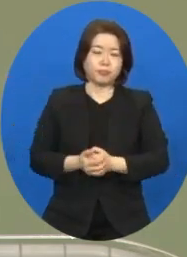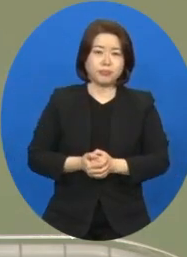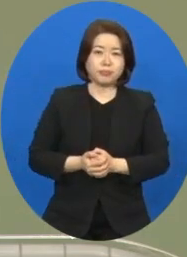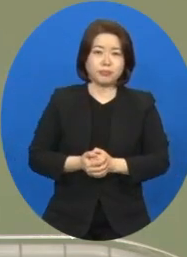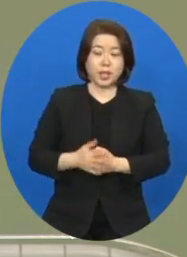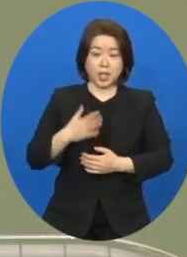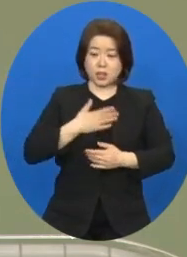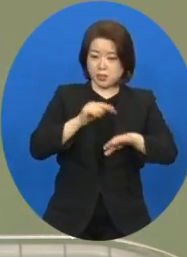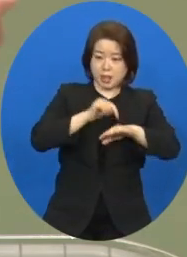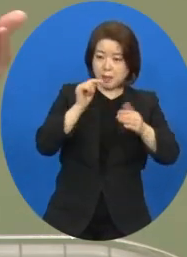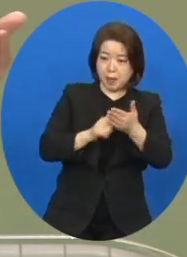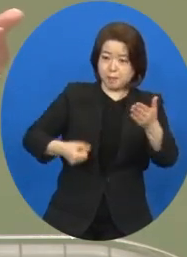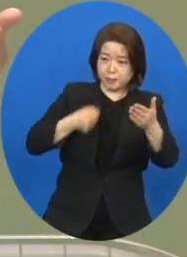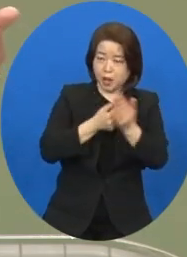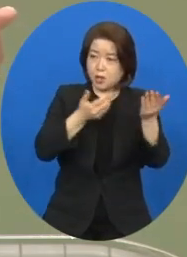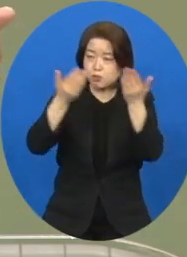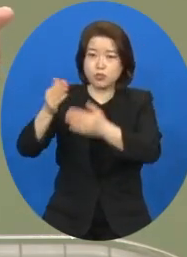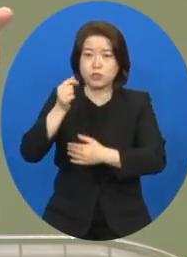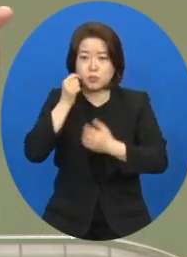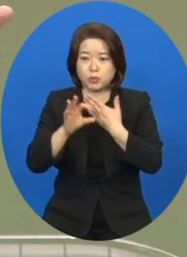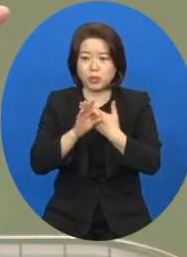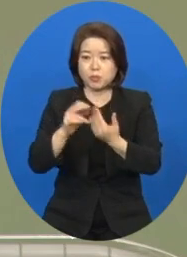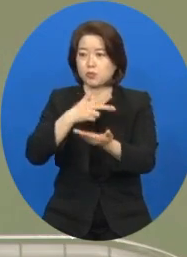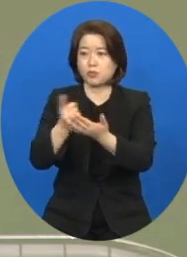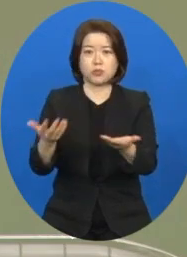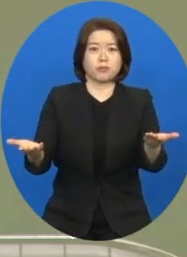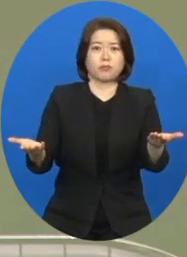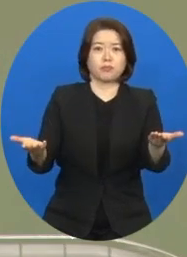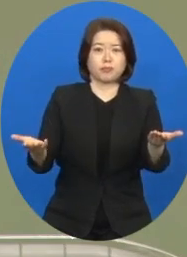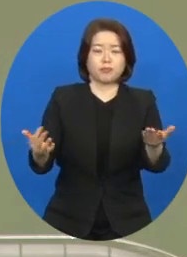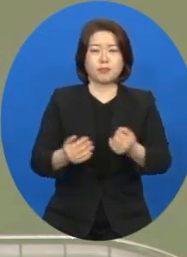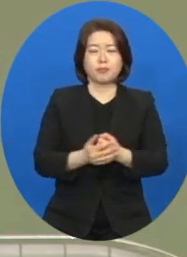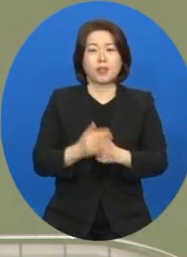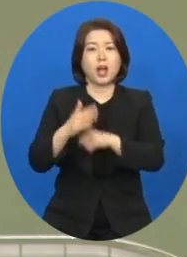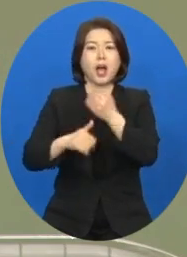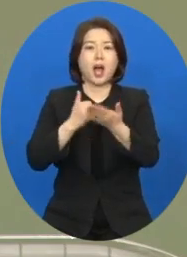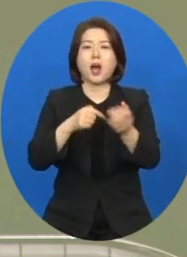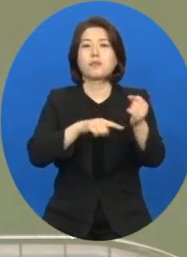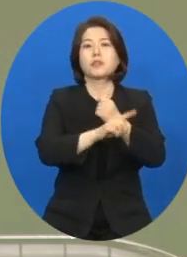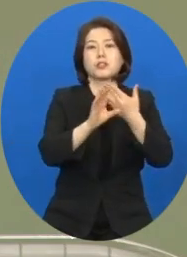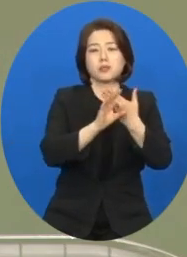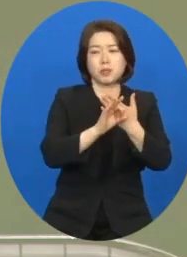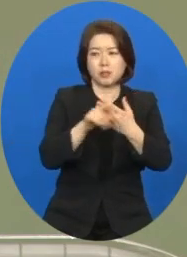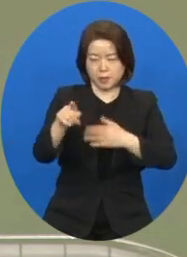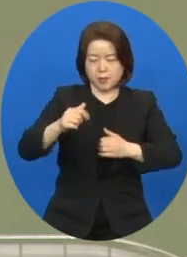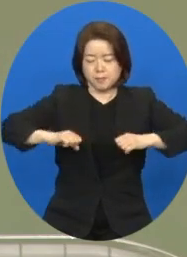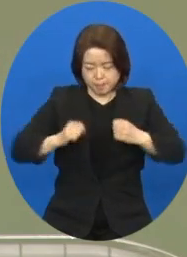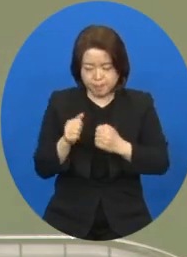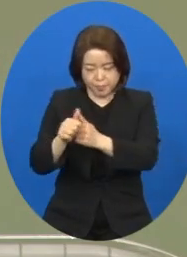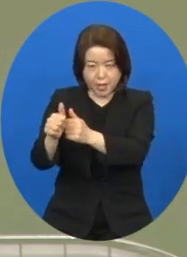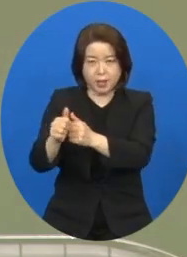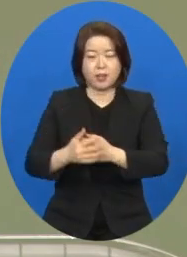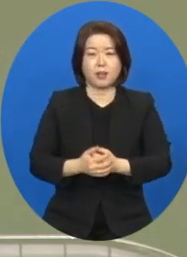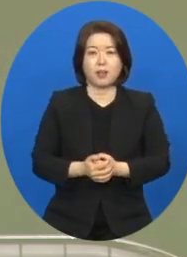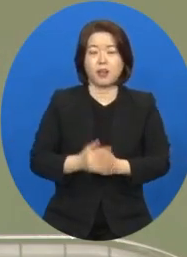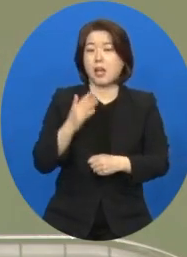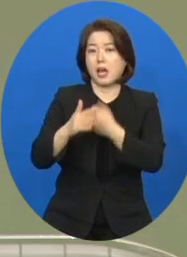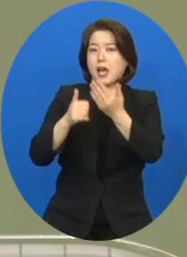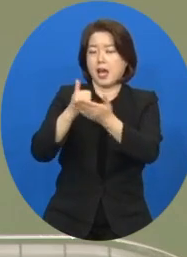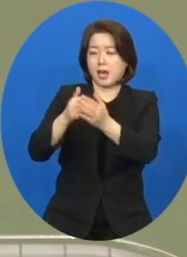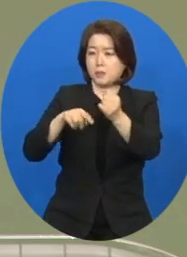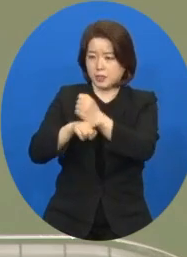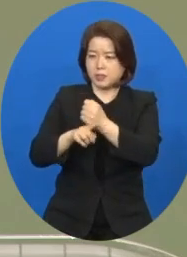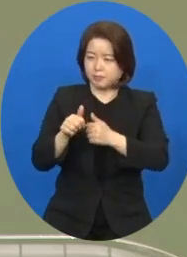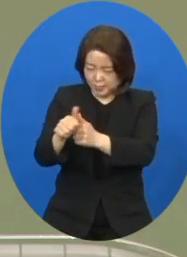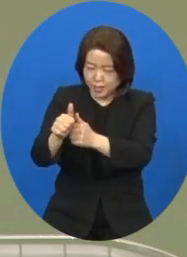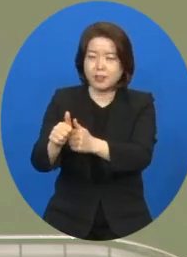마음이 없으면 주님도 어떻게 못하세요. 하나님의 뜻이면 가는 거지. 하나님의 뜻은